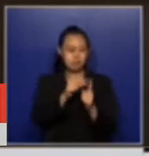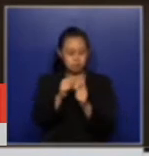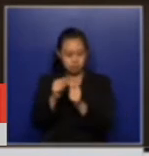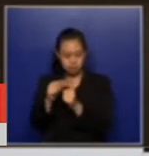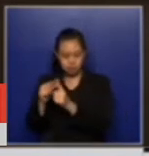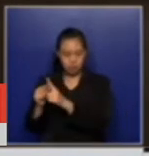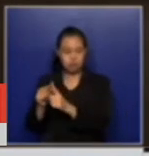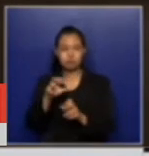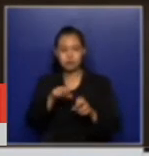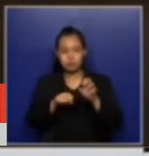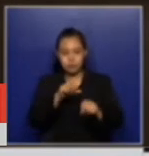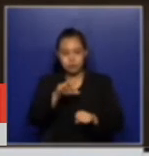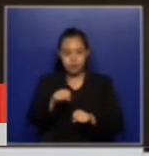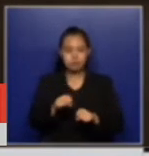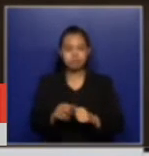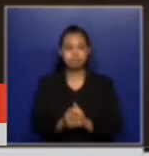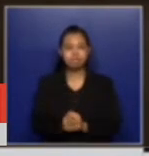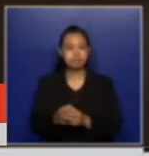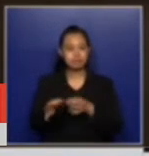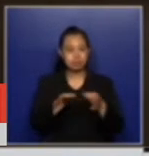อ่านคำแถลงนะฮะ